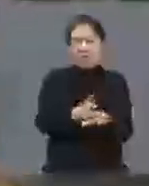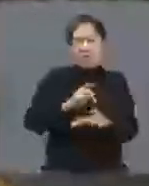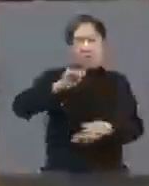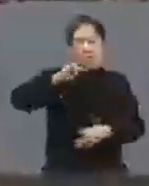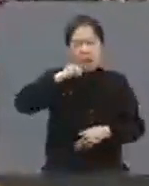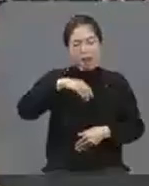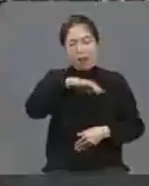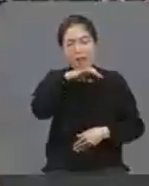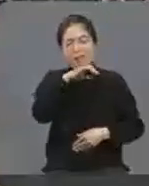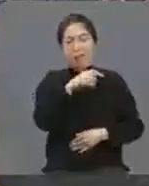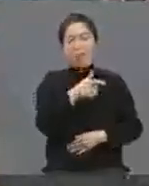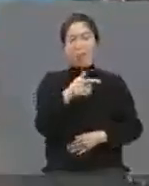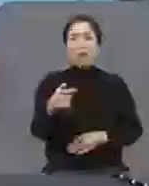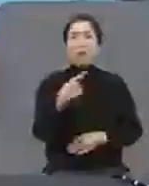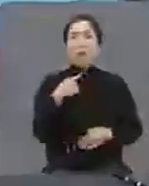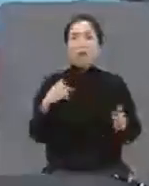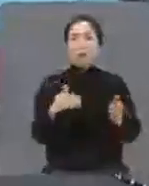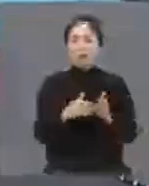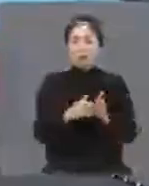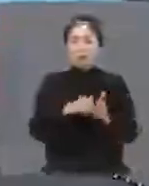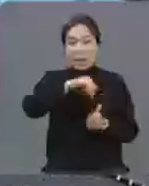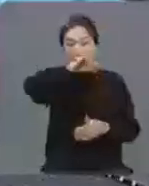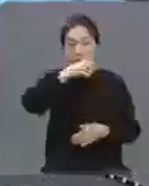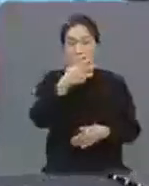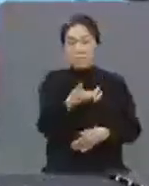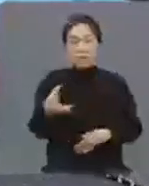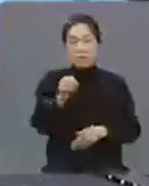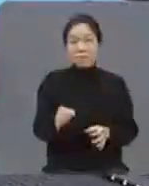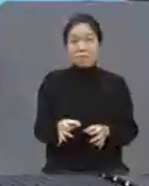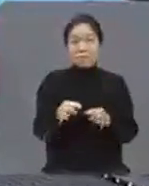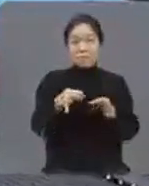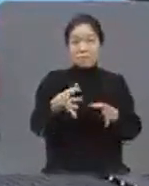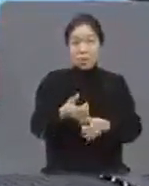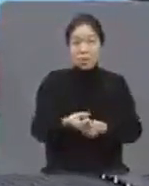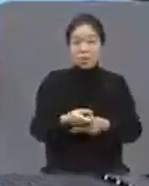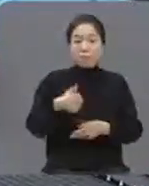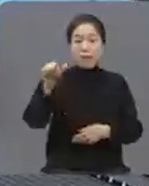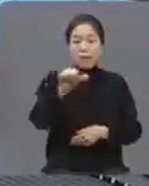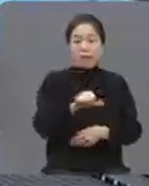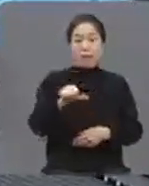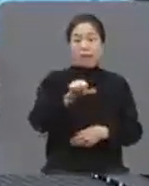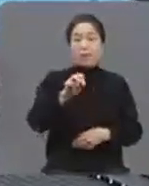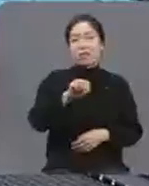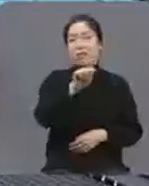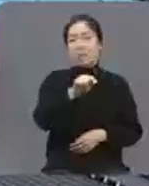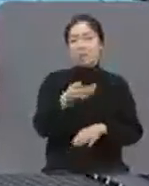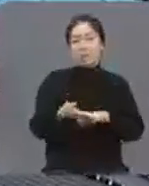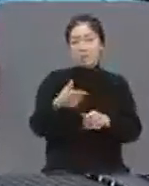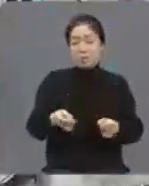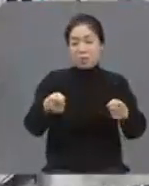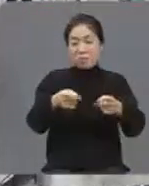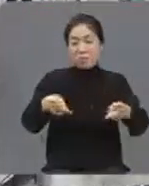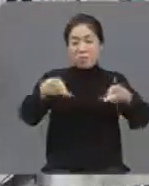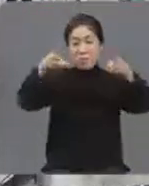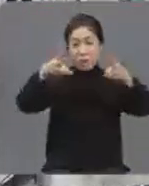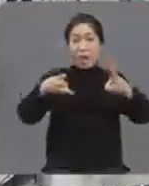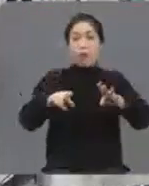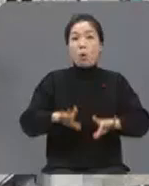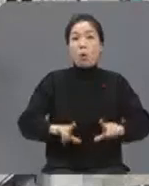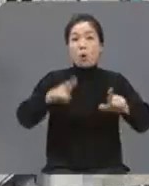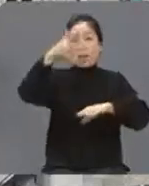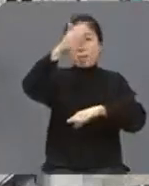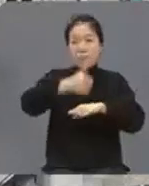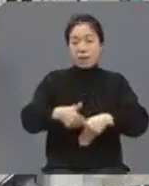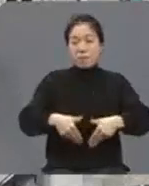주민 민원이 많았는데요 예산 80억 원이 투입돼 옆면적 5,000m 지상 3층 규모로 올해말